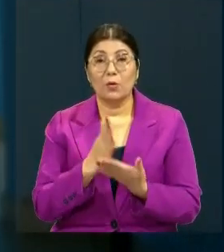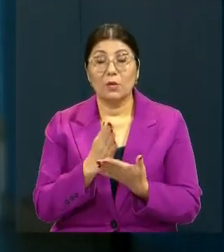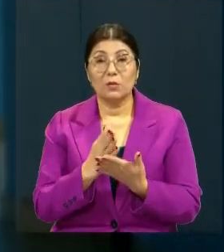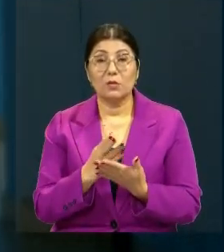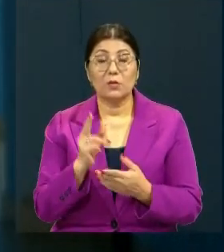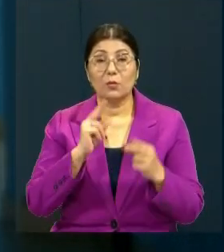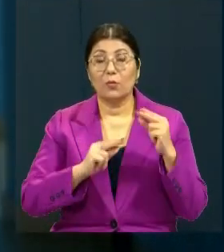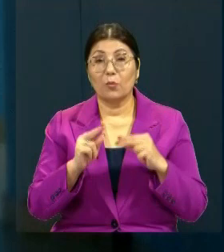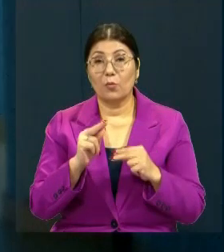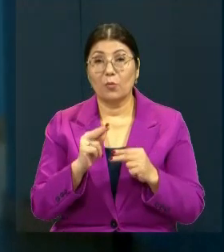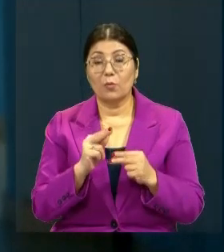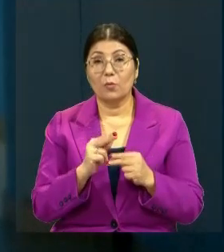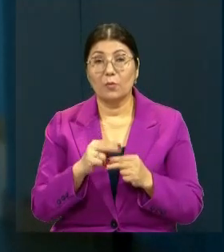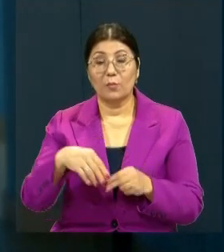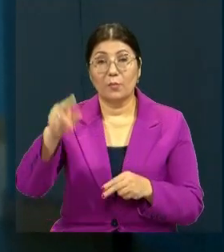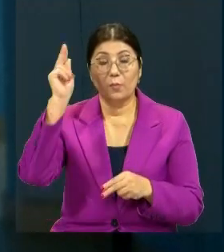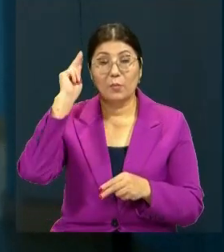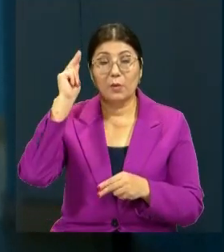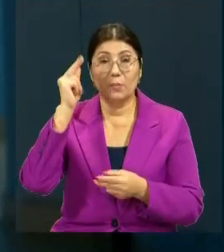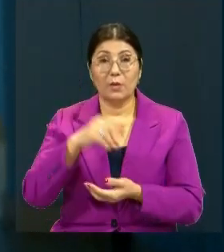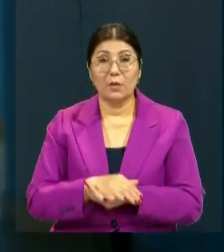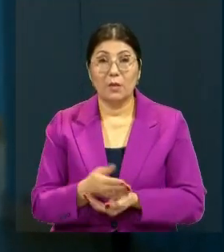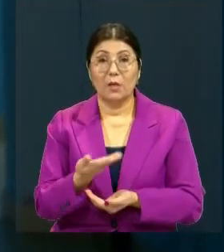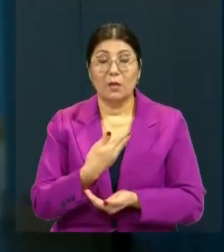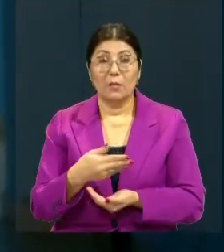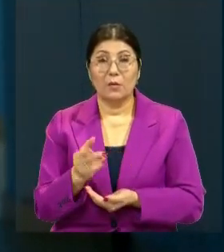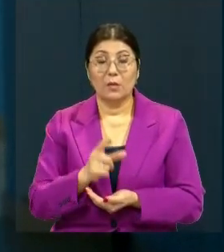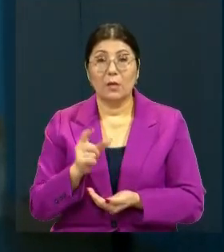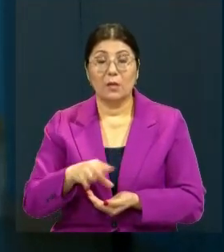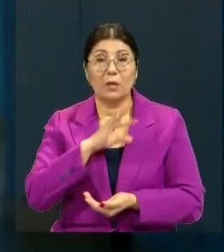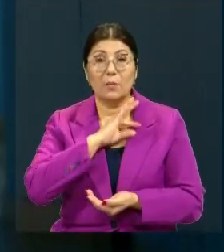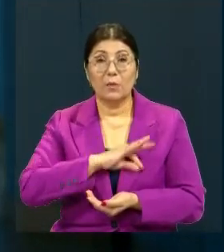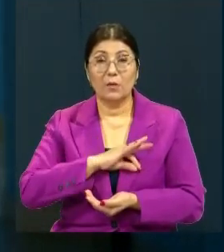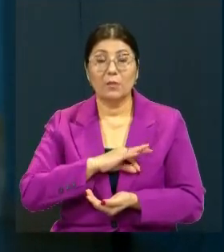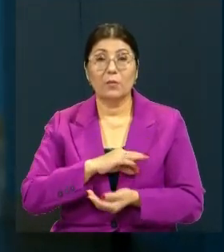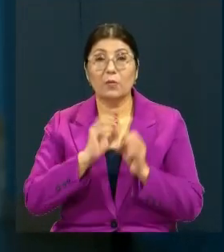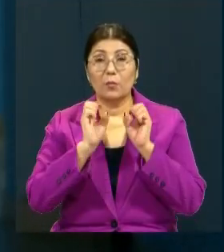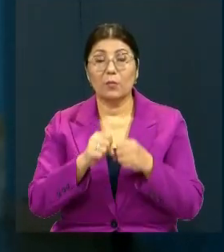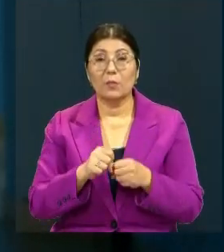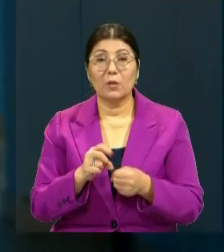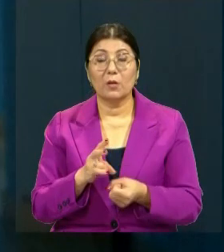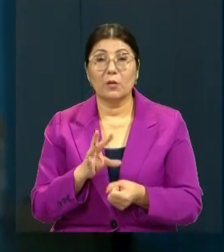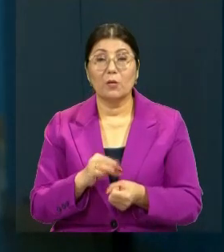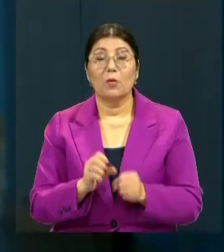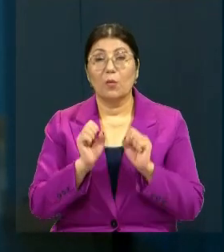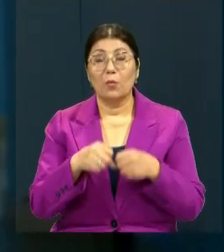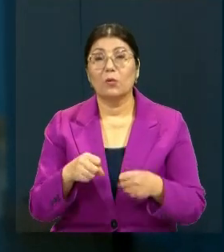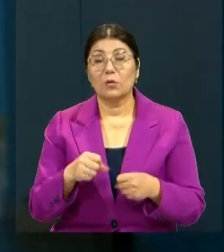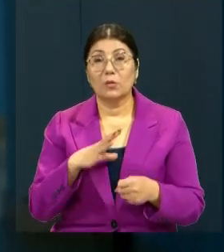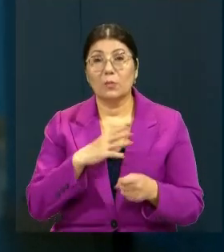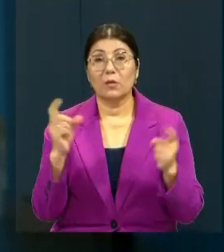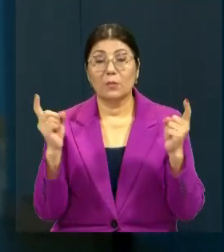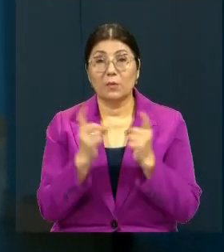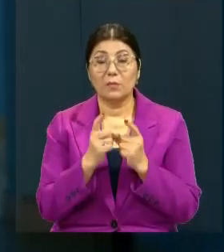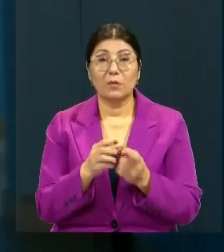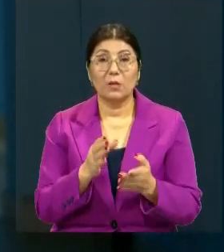адамдардың ақпараттары беретін білімдері, яғни бізде халыққа өте пайдалы болып табылуы мүмкін, но ішіне кездесуі мүмкін, яғни бана пайдасыздар,